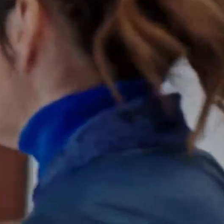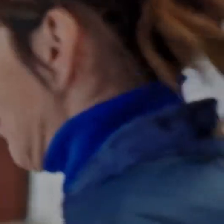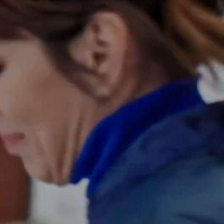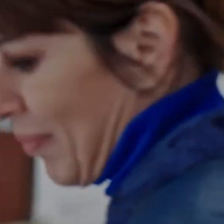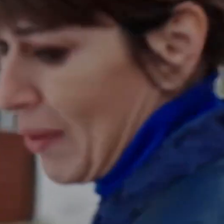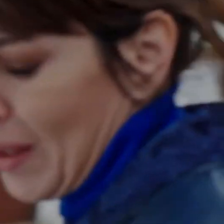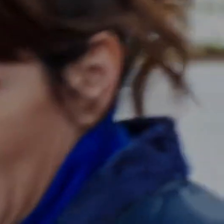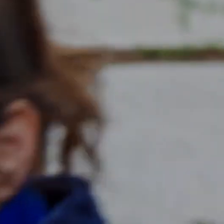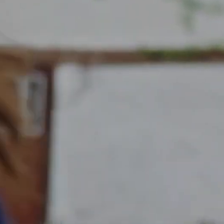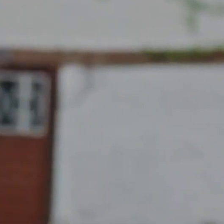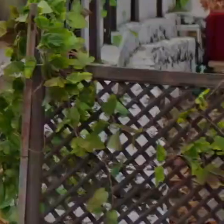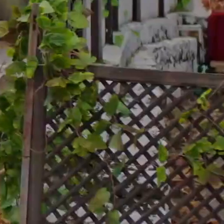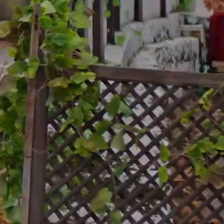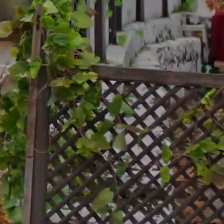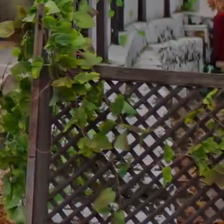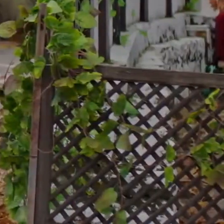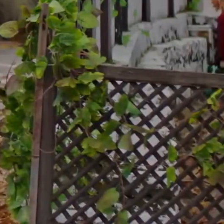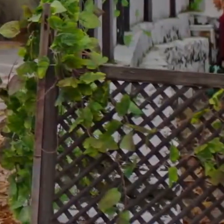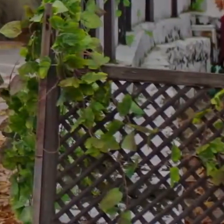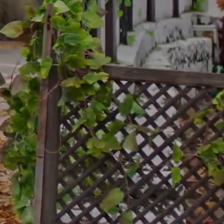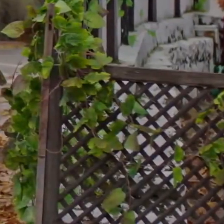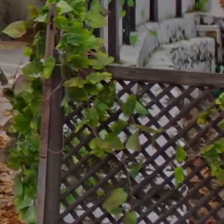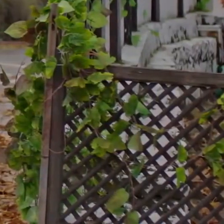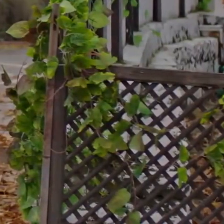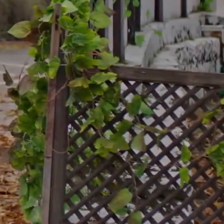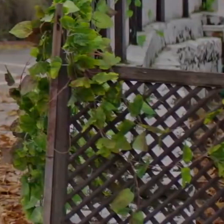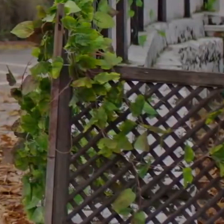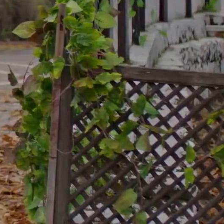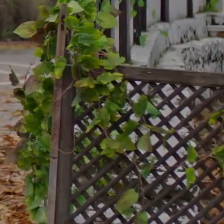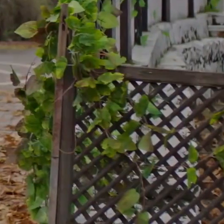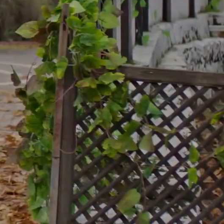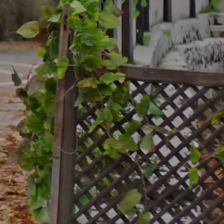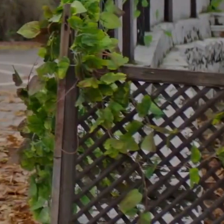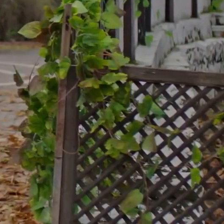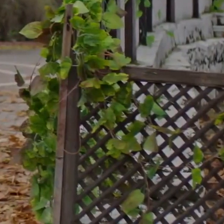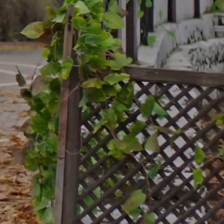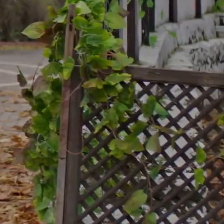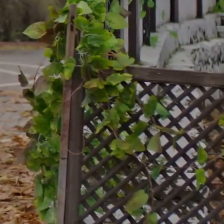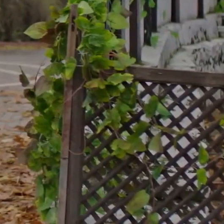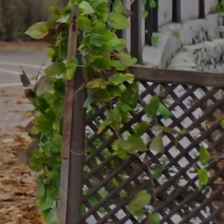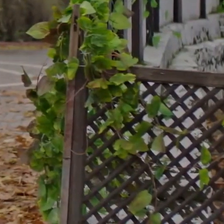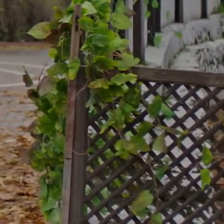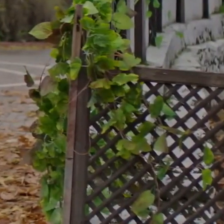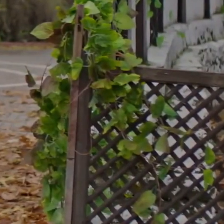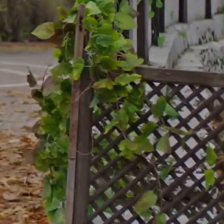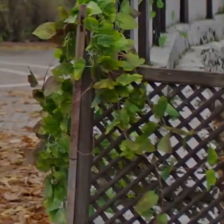Gene koluna dokunup ağlamakla yürümeye başladı. İbrahim elinde dosyayla döndü, arkasından bakıyor. Başını eve